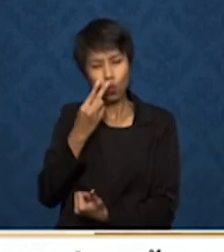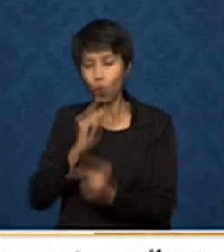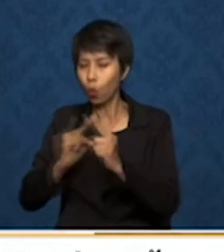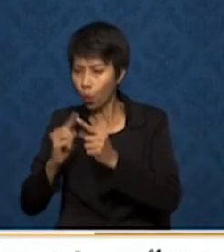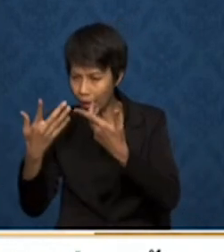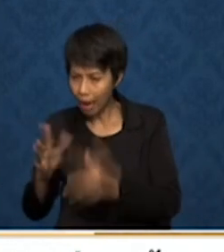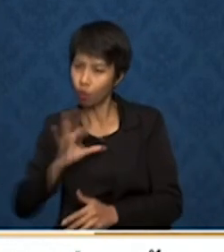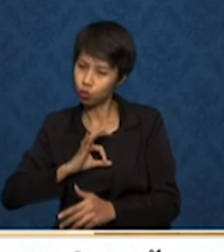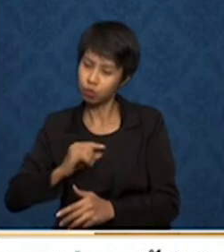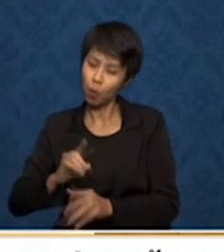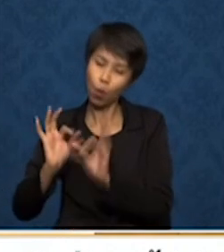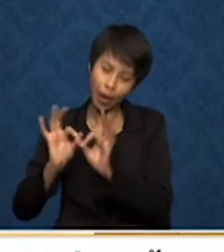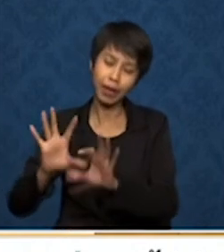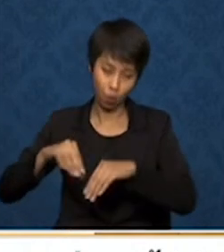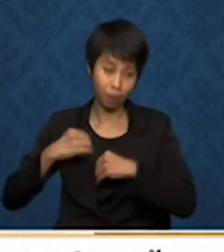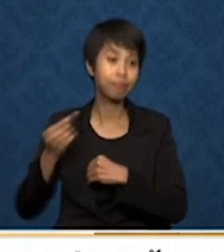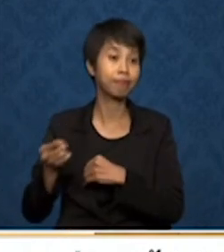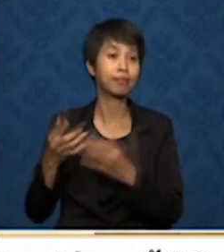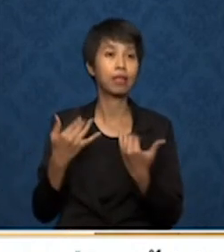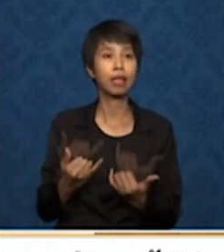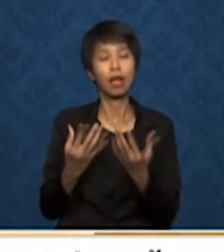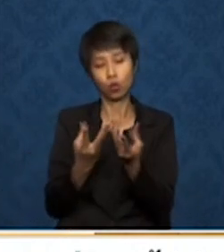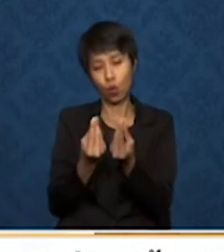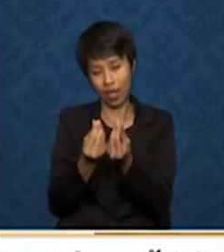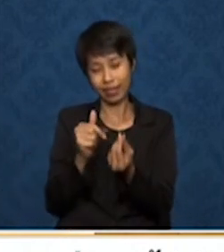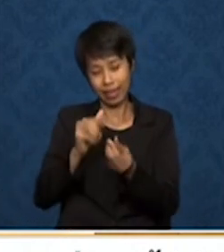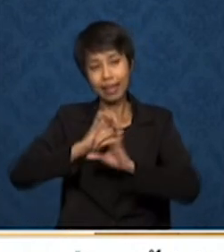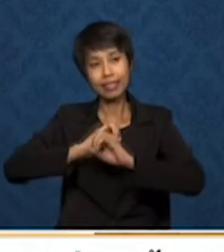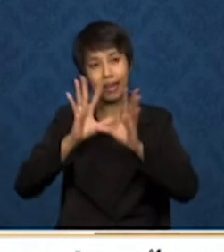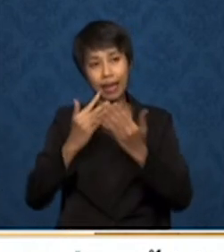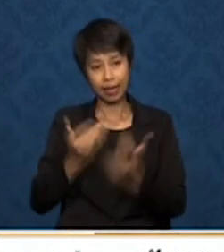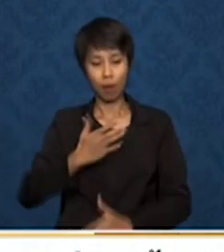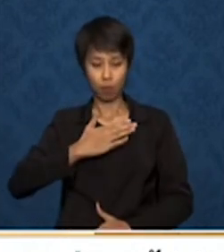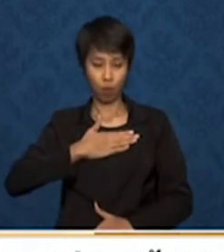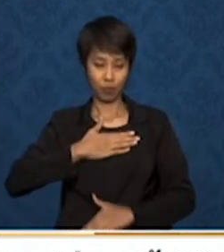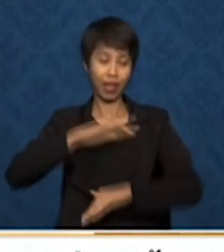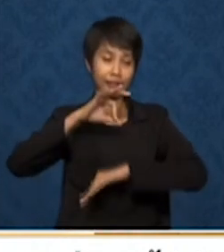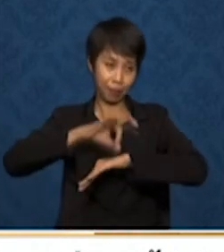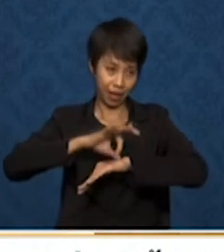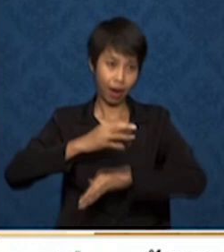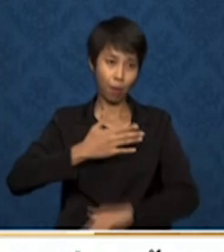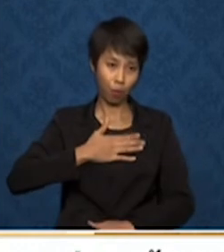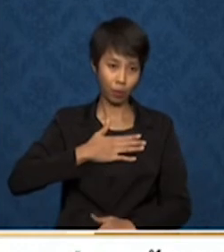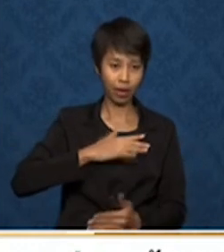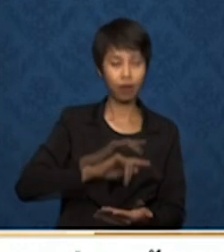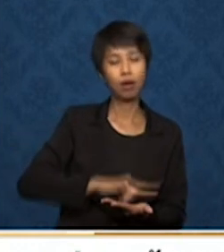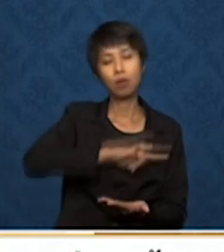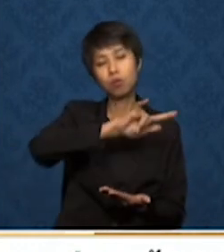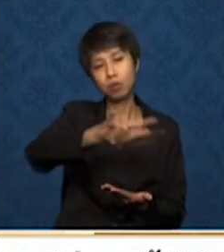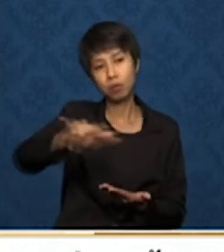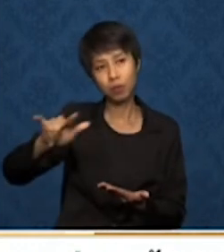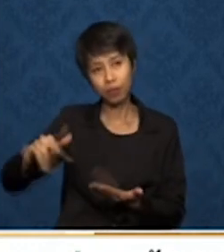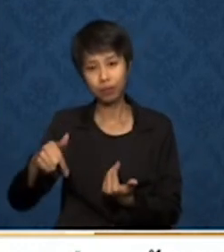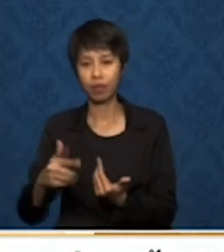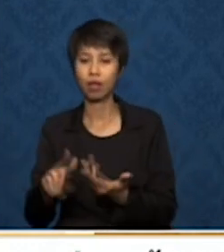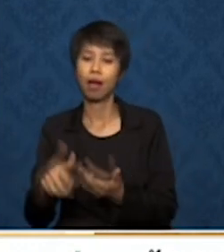น อยางไรก็ตามที เรามีตัเลขทชัเจนนะครับใน Q4 เนี่ย ตั้งผมเขามารตำแ่งแลไดเดินทางไปโโมประเทศที่มีความจัดแเจ็ต